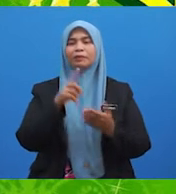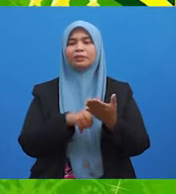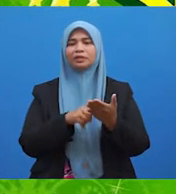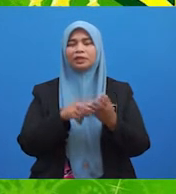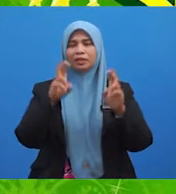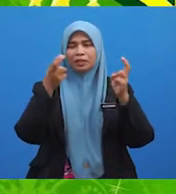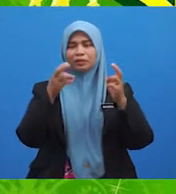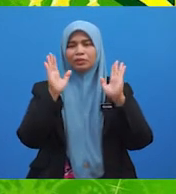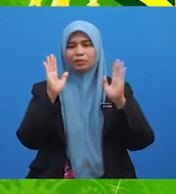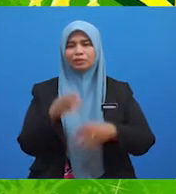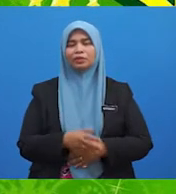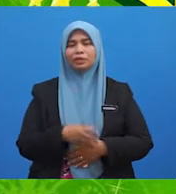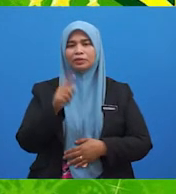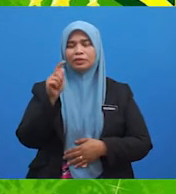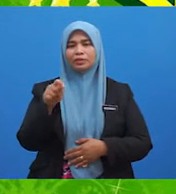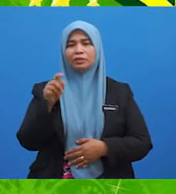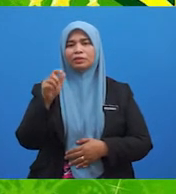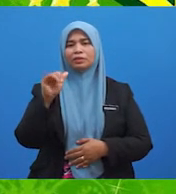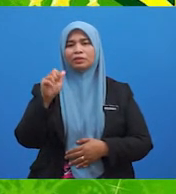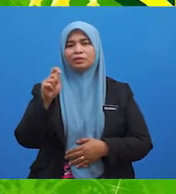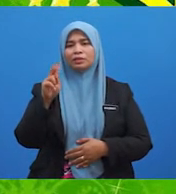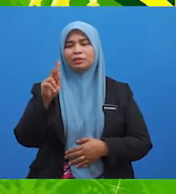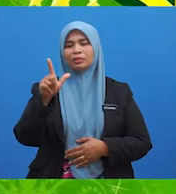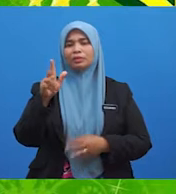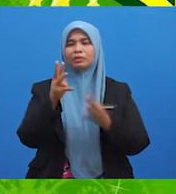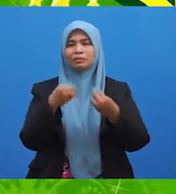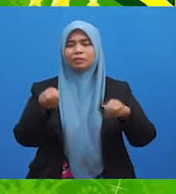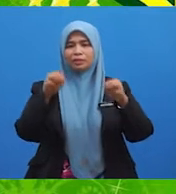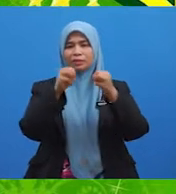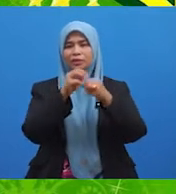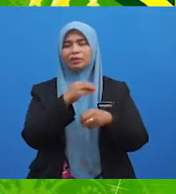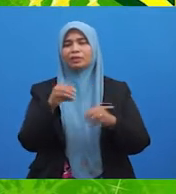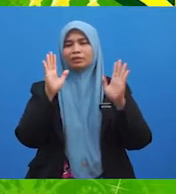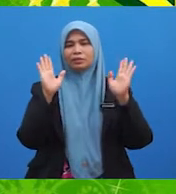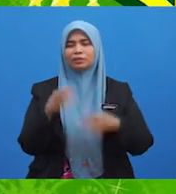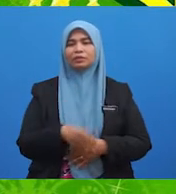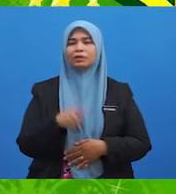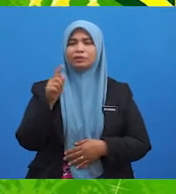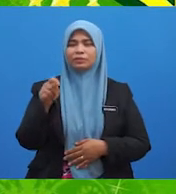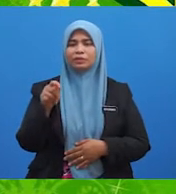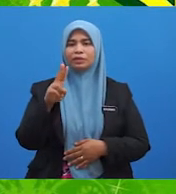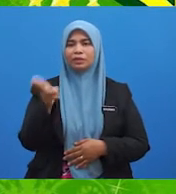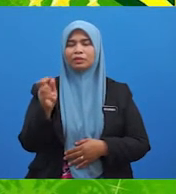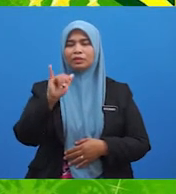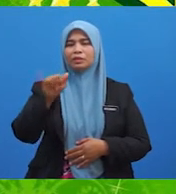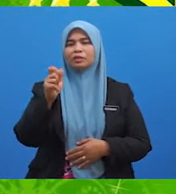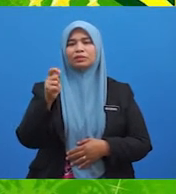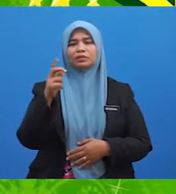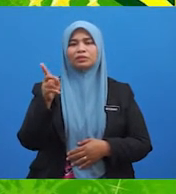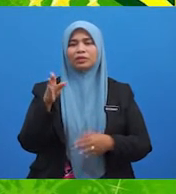masjid dan solat sunat hajat kini telah sampai ke penghujungnya.